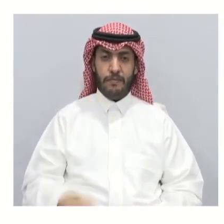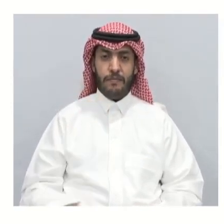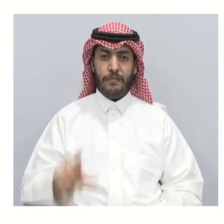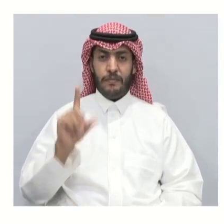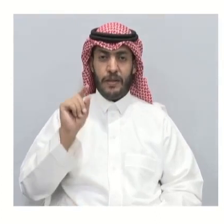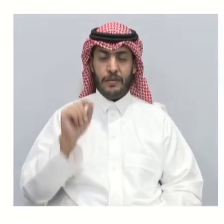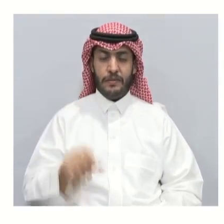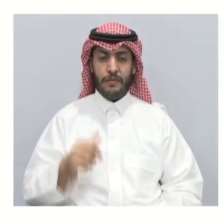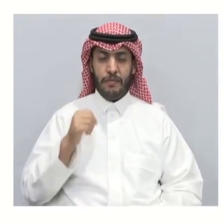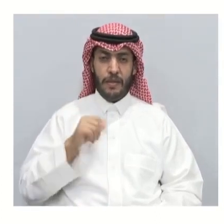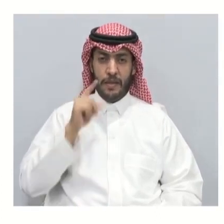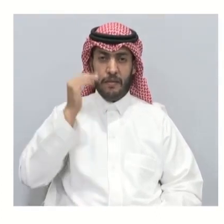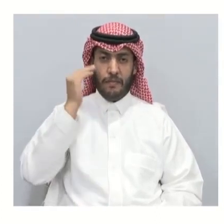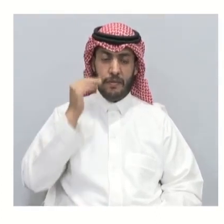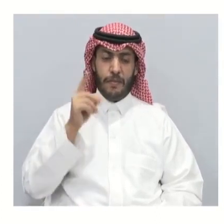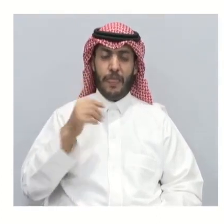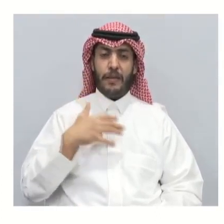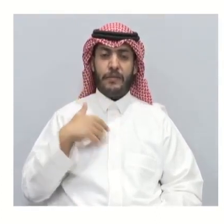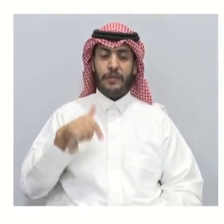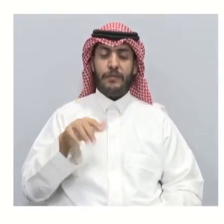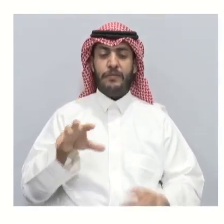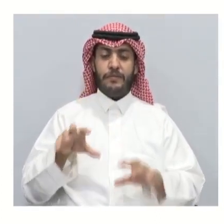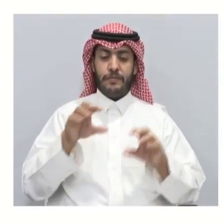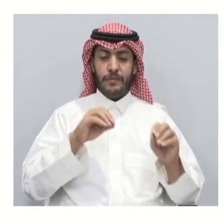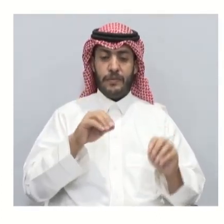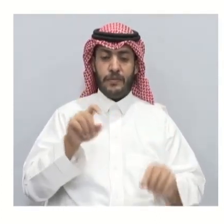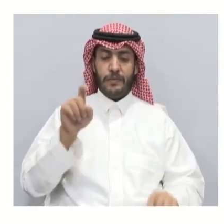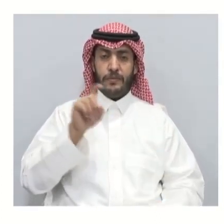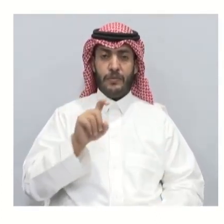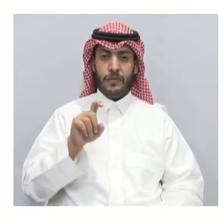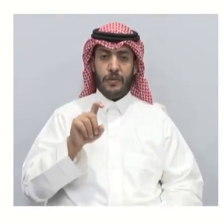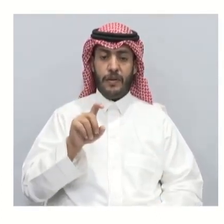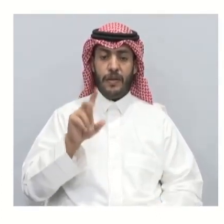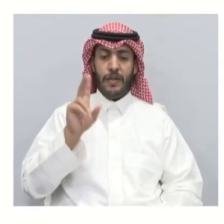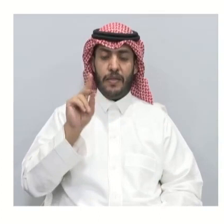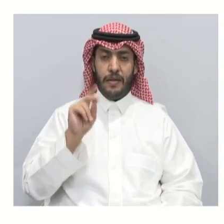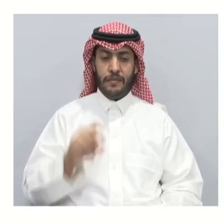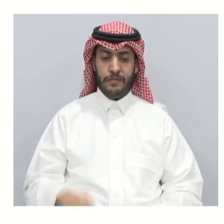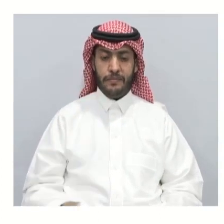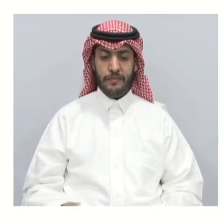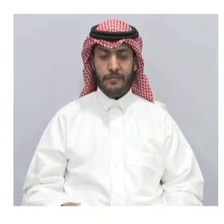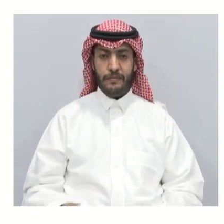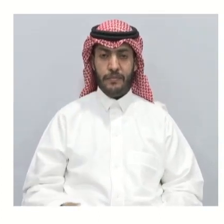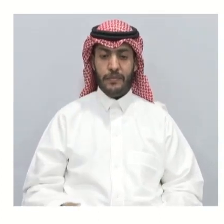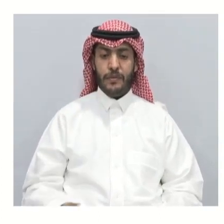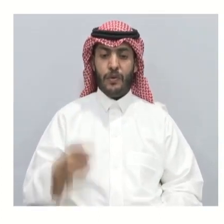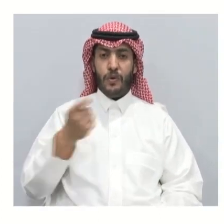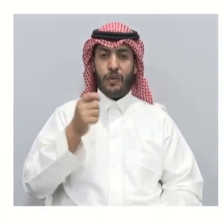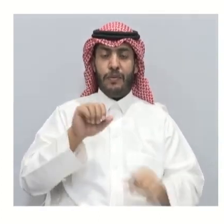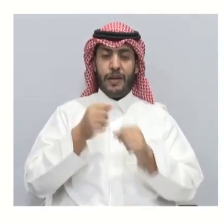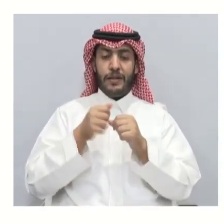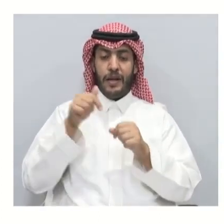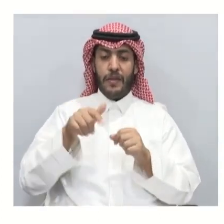مبدعين ابنائي وبناتي اسعدكم الله الان ننتقل الى السؤال التالي بارك الله فيكم اكتب